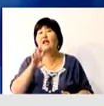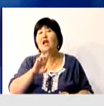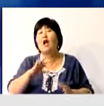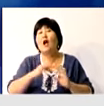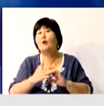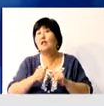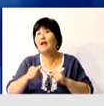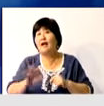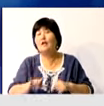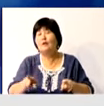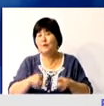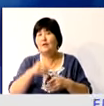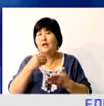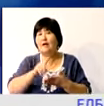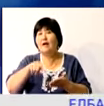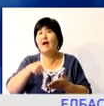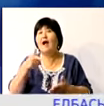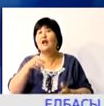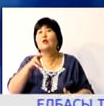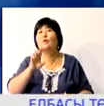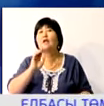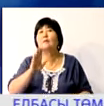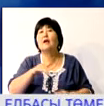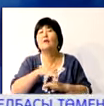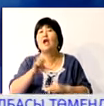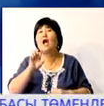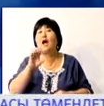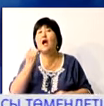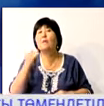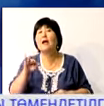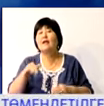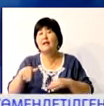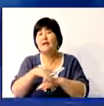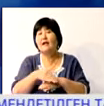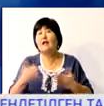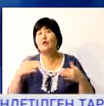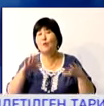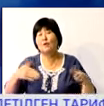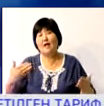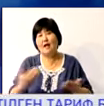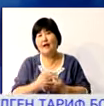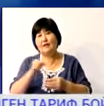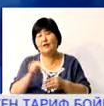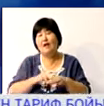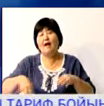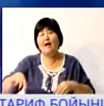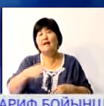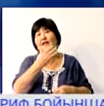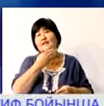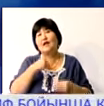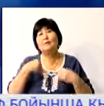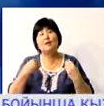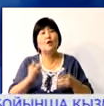қалыс қалған жоқ. Киелі мекен шаһардағы Ғани Мұратбаев көшесі мен Абай даңғылының қиылысындағы демалыс орнын қайта жаңғыртып, айналасын абаттандырып